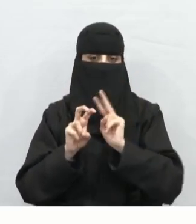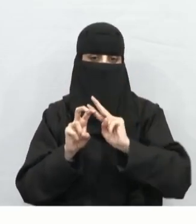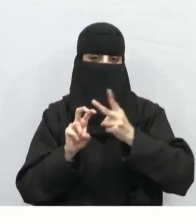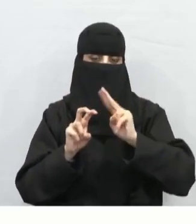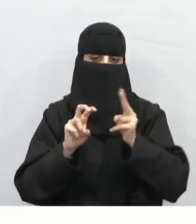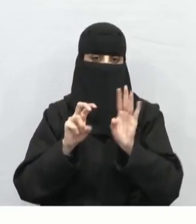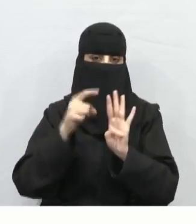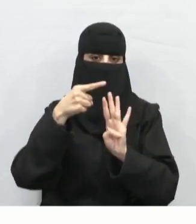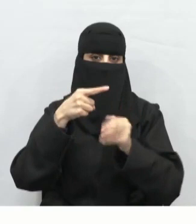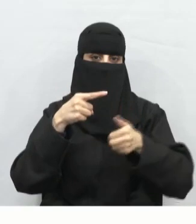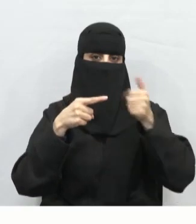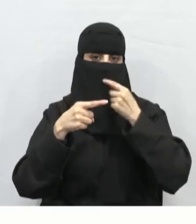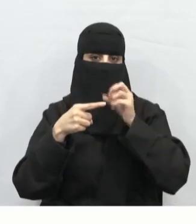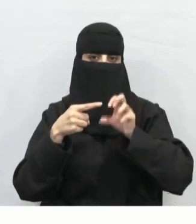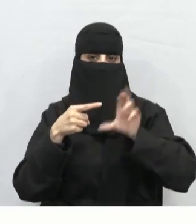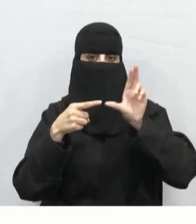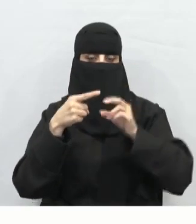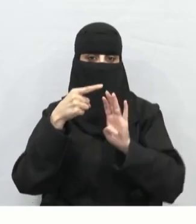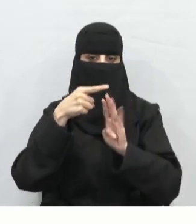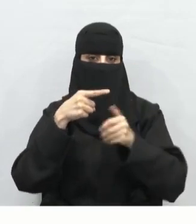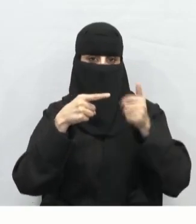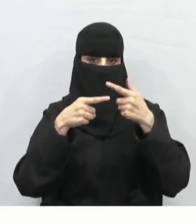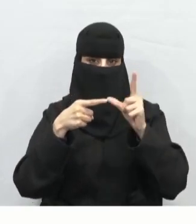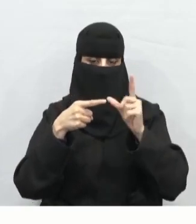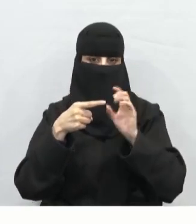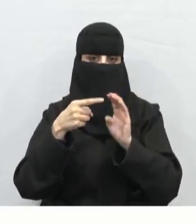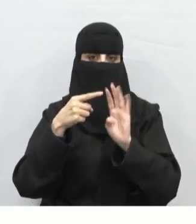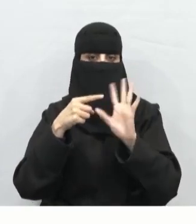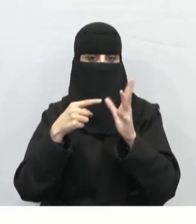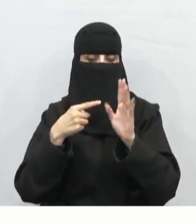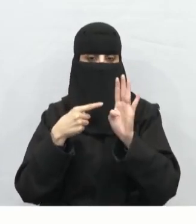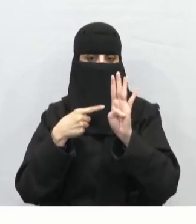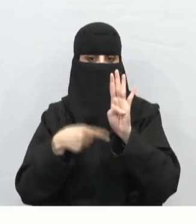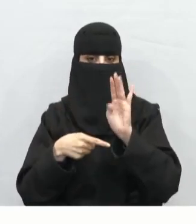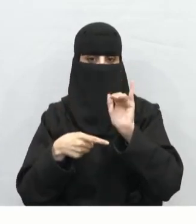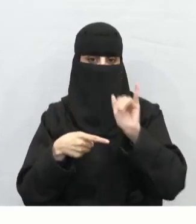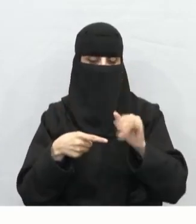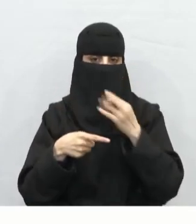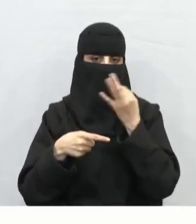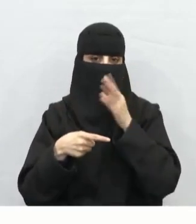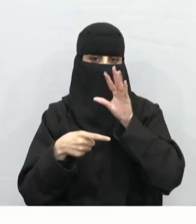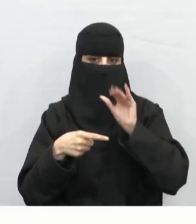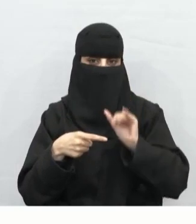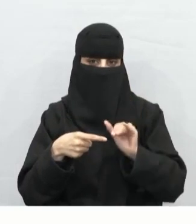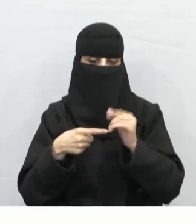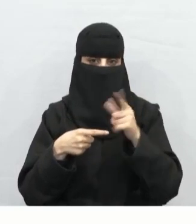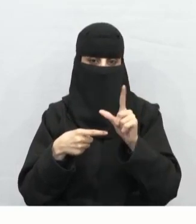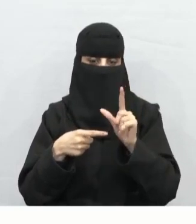بمساعده الحرف الذي قبله هنا الحرف الساكن هو الكا